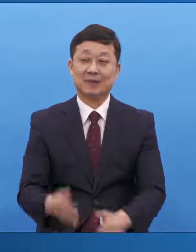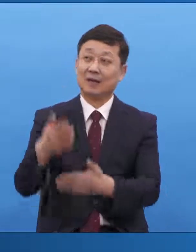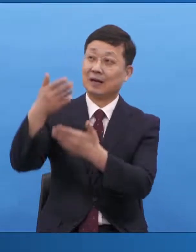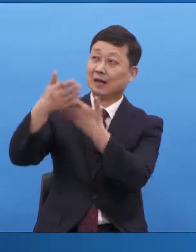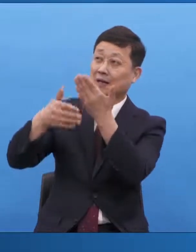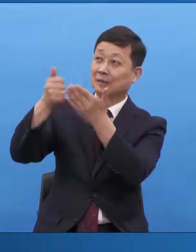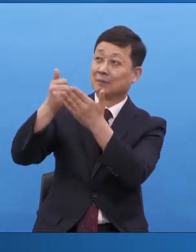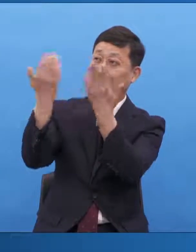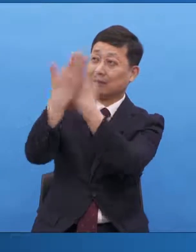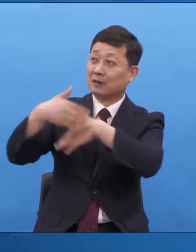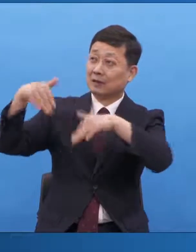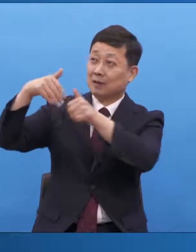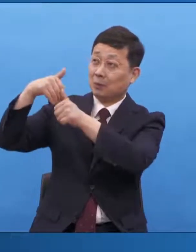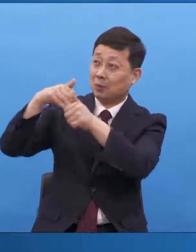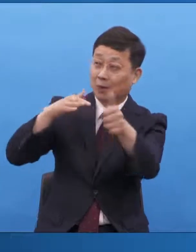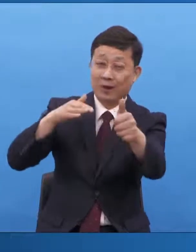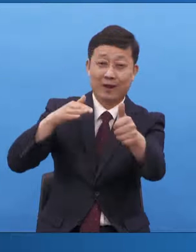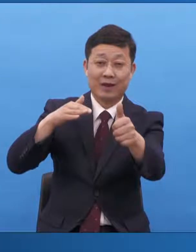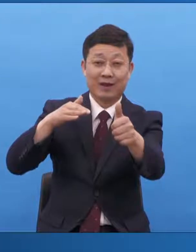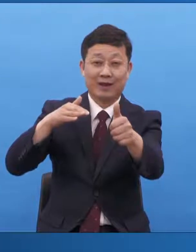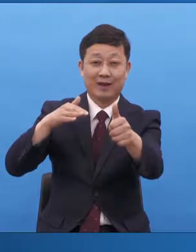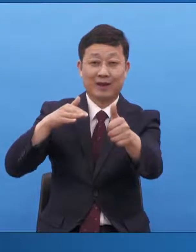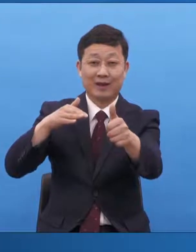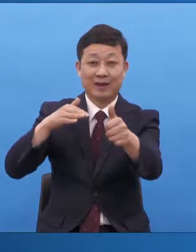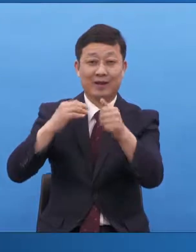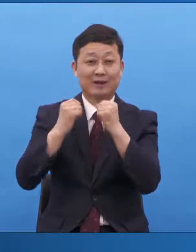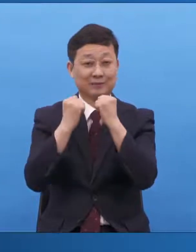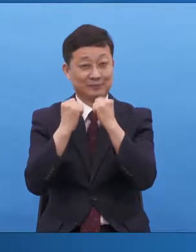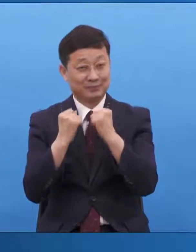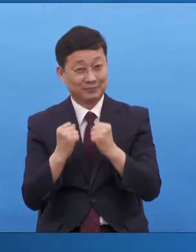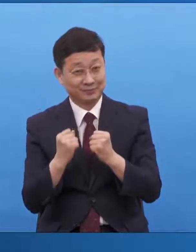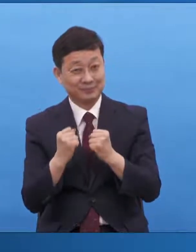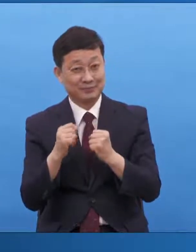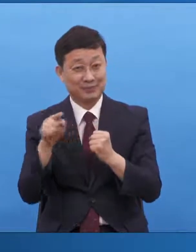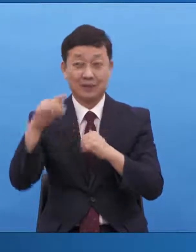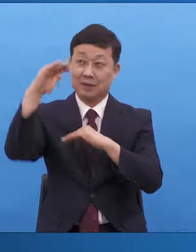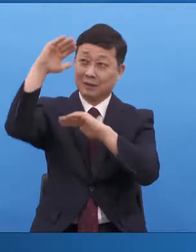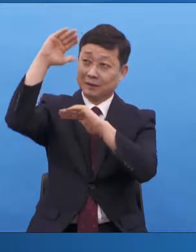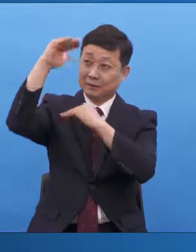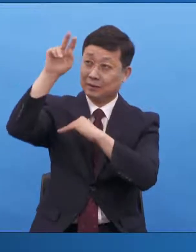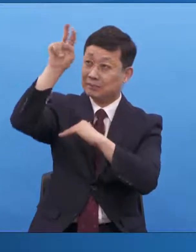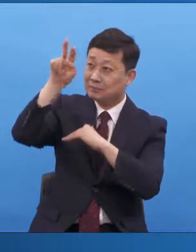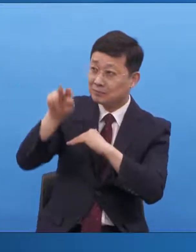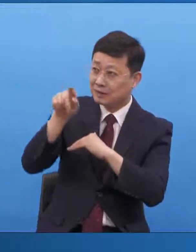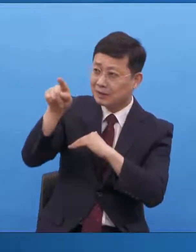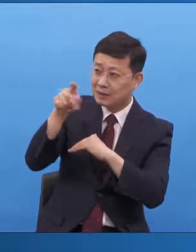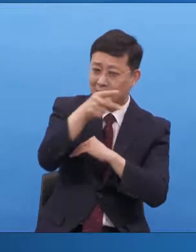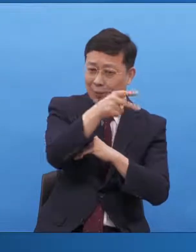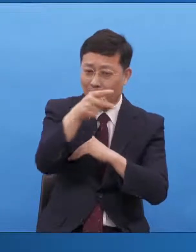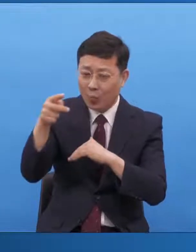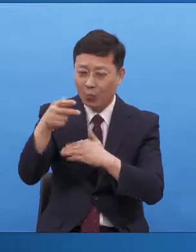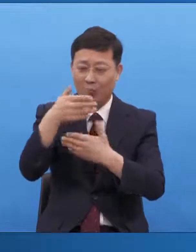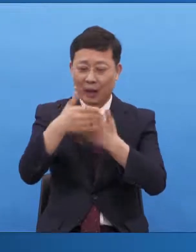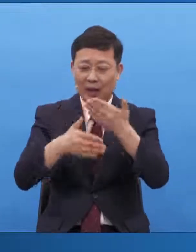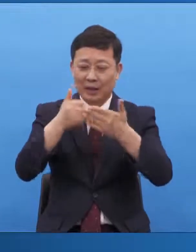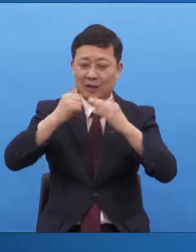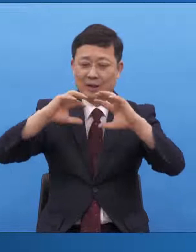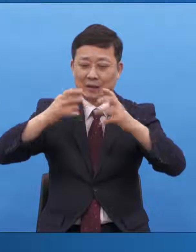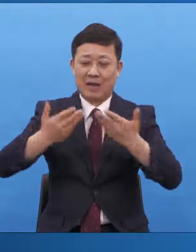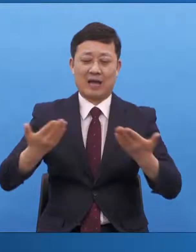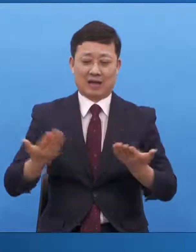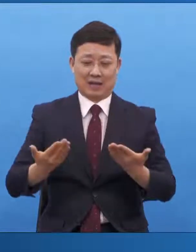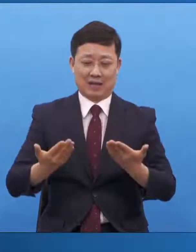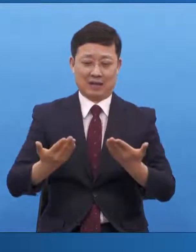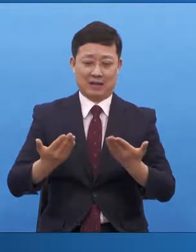천사들을 보내게 되죠. And God sends His angels. 이게 하나님 나라의 일입니다. These are the things of the affairs of God's kingdom.